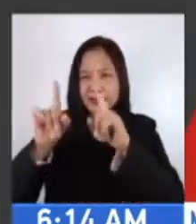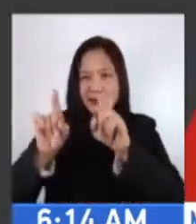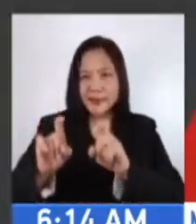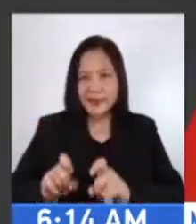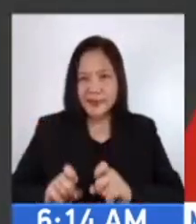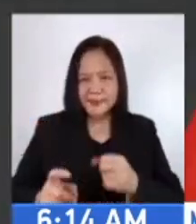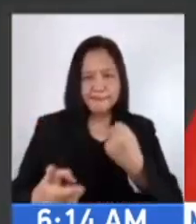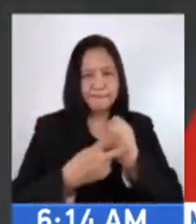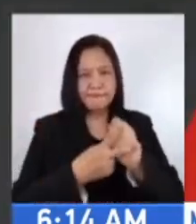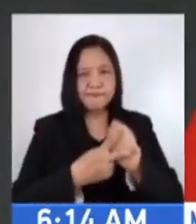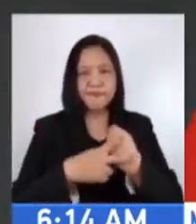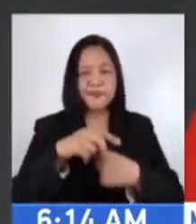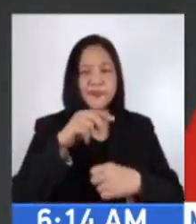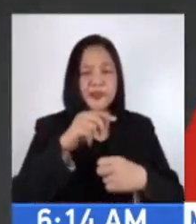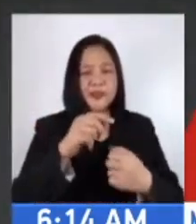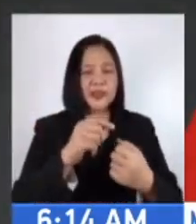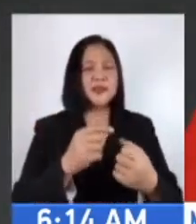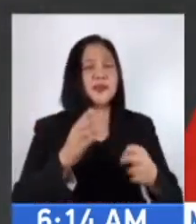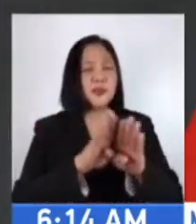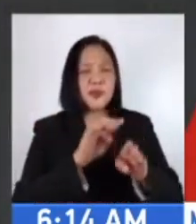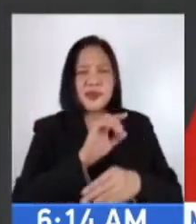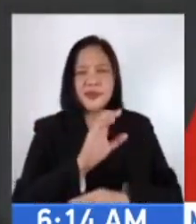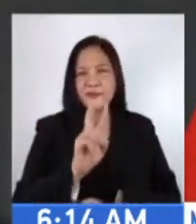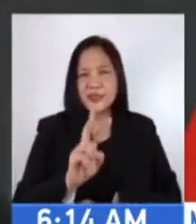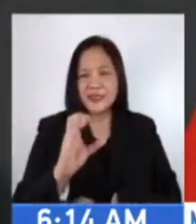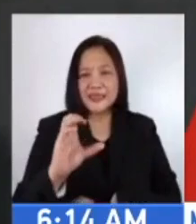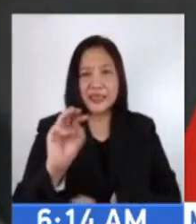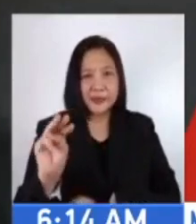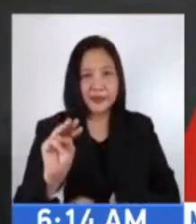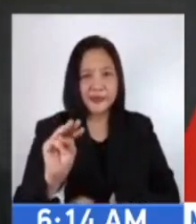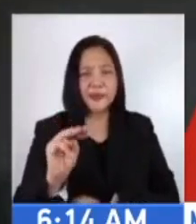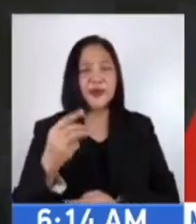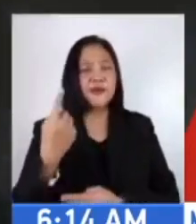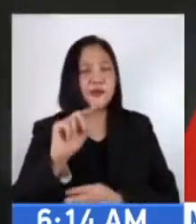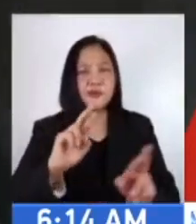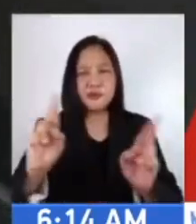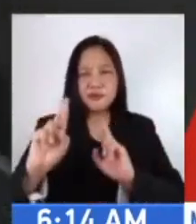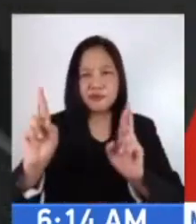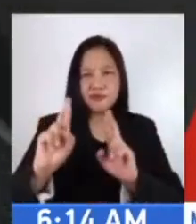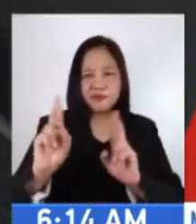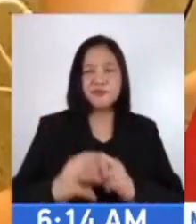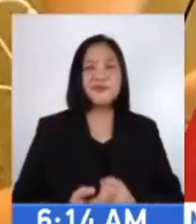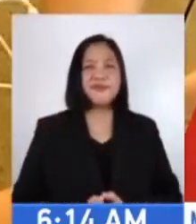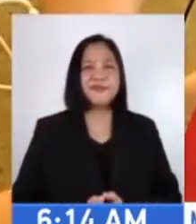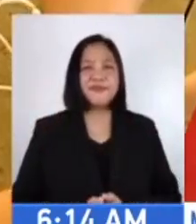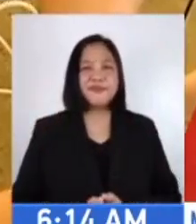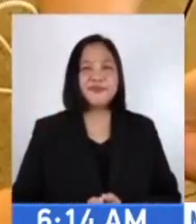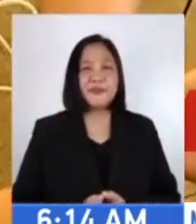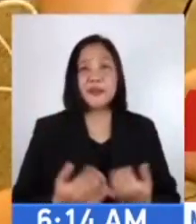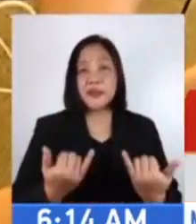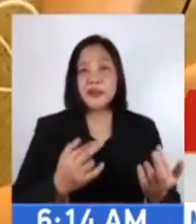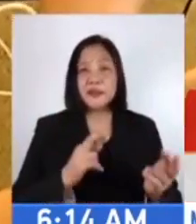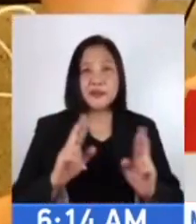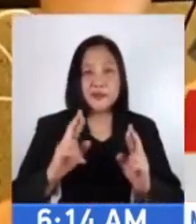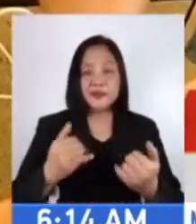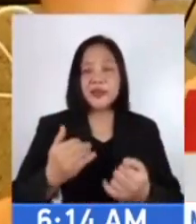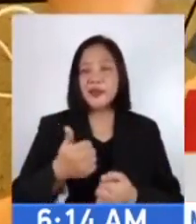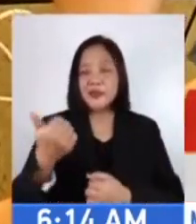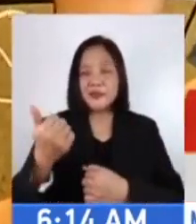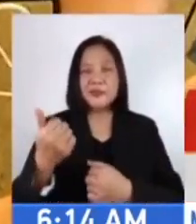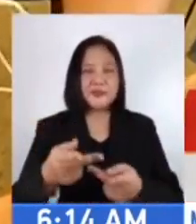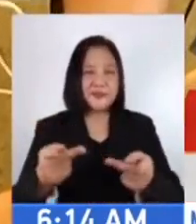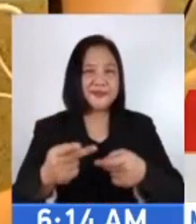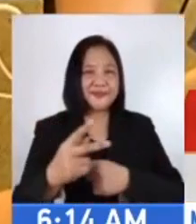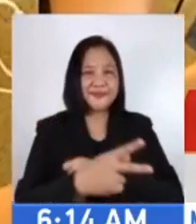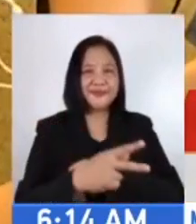kailangan para makumpleto ang kanilang paghahanda. Isinasagawa na ito sa ilang lugar sa bansa. Doon natin makikita kung may mga defective